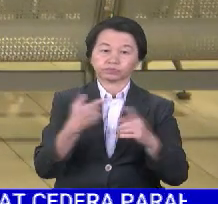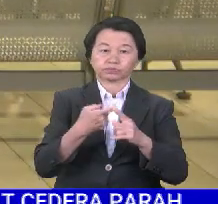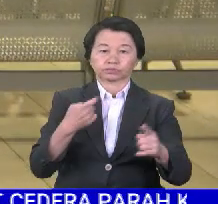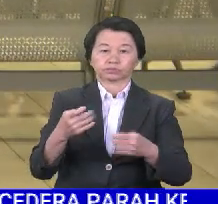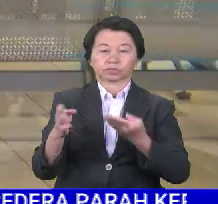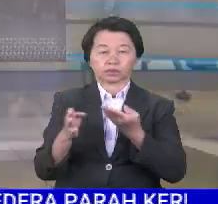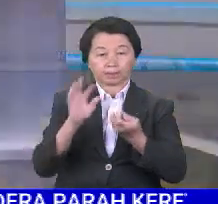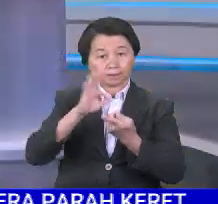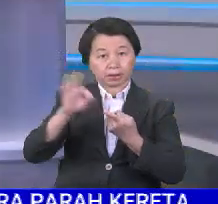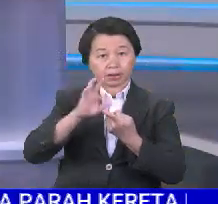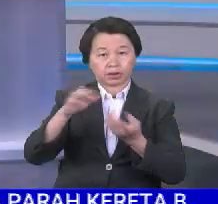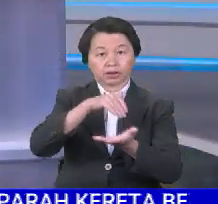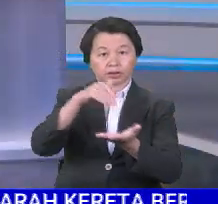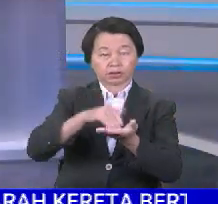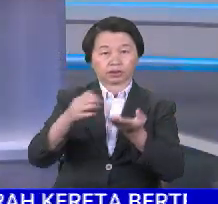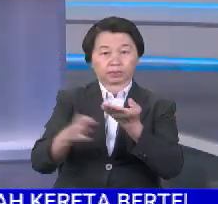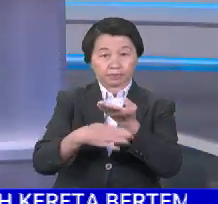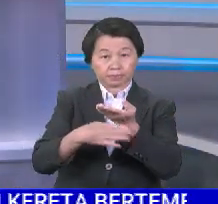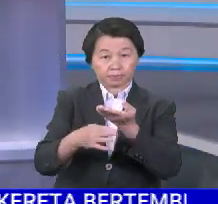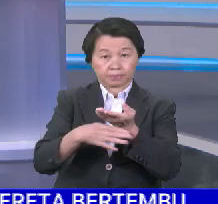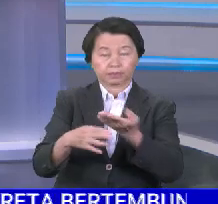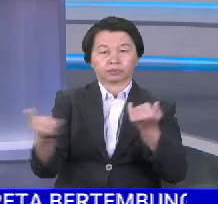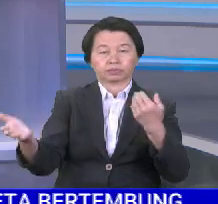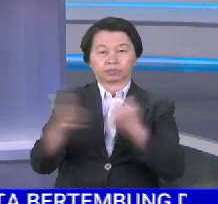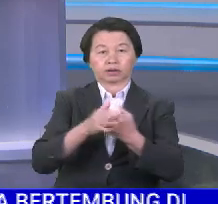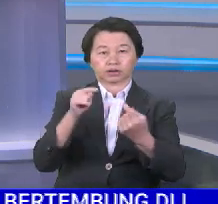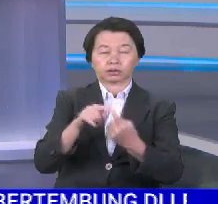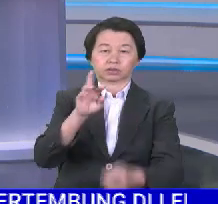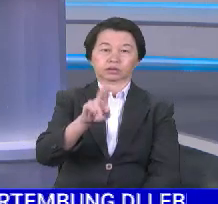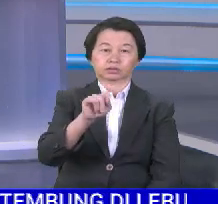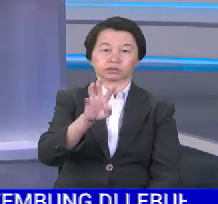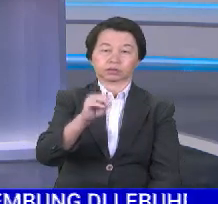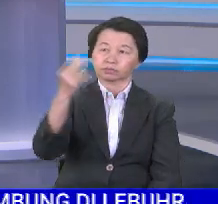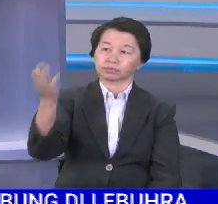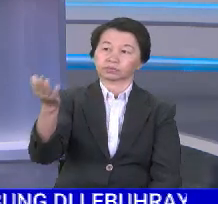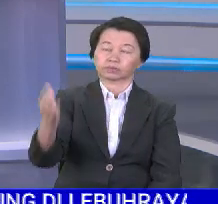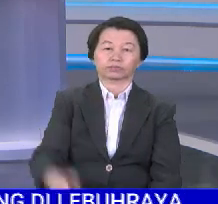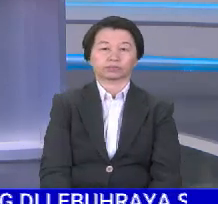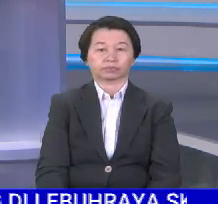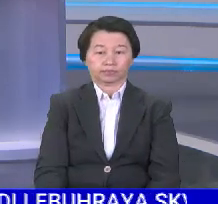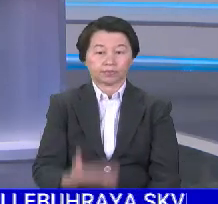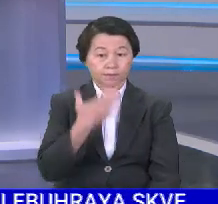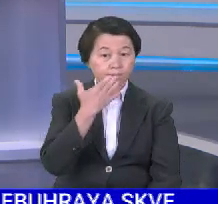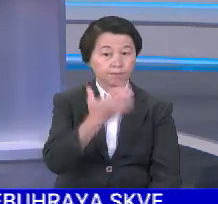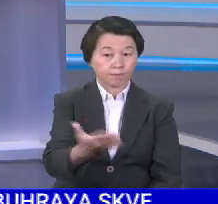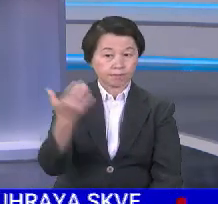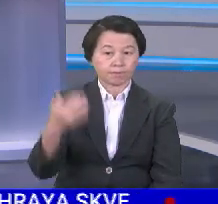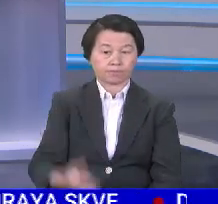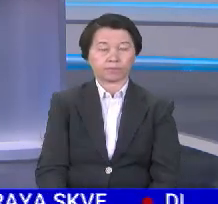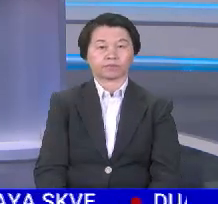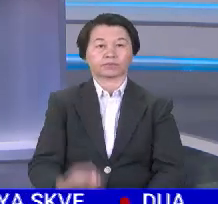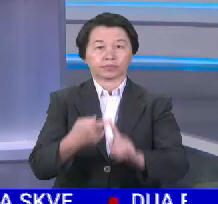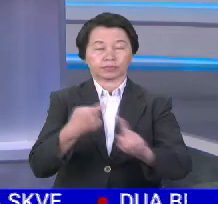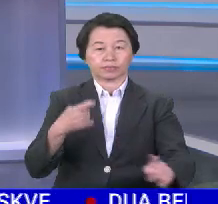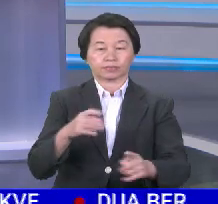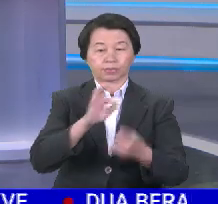dari Penang Central Butterworth. Kembali bersama Azam di Angkasa Puri. Silakan Azam. Baik, terima kasih Zatul, langsung